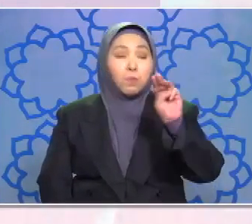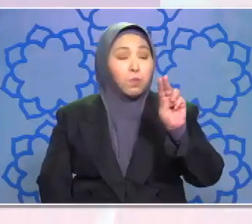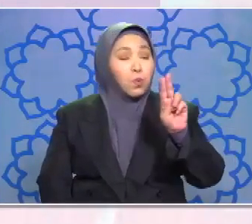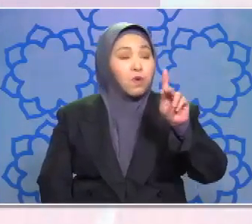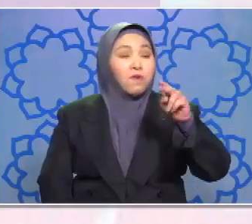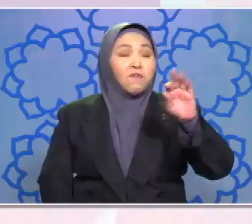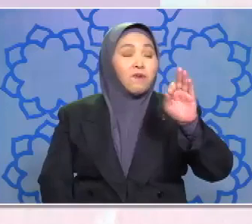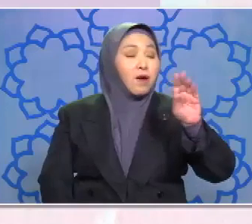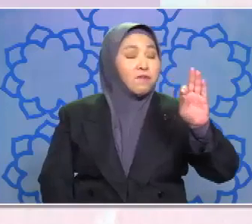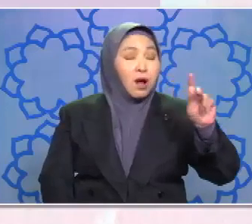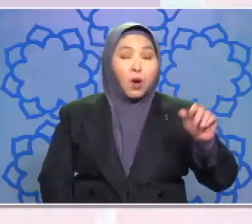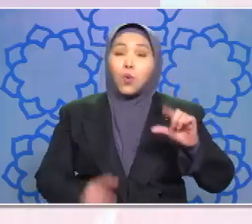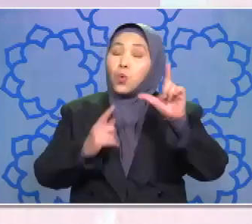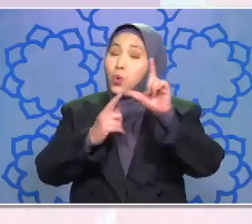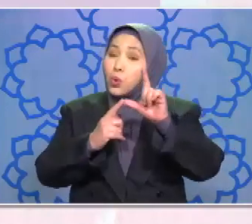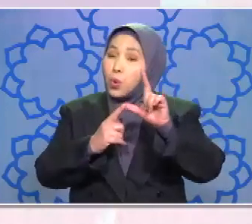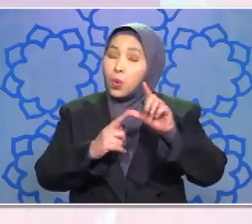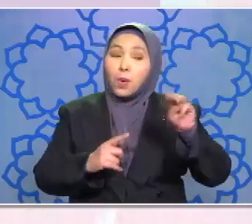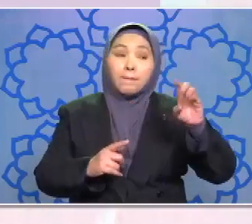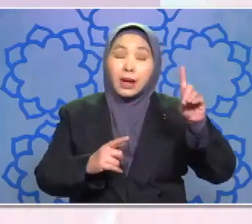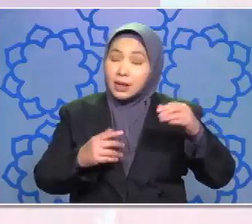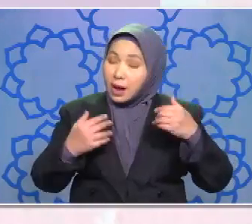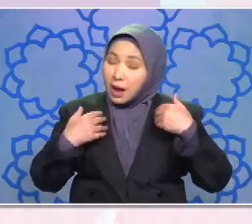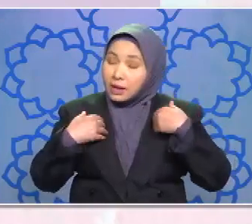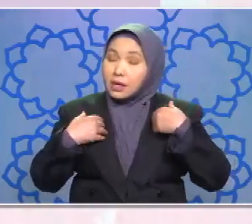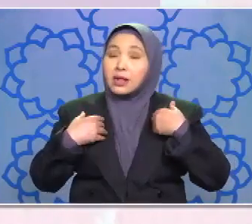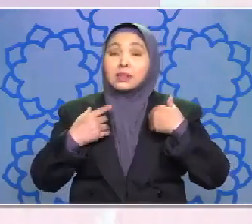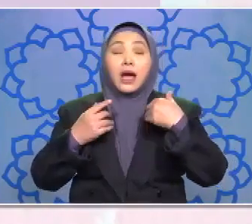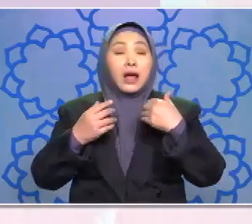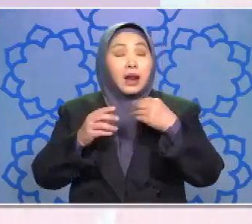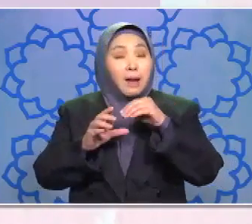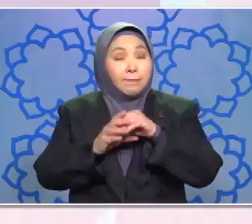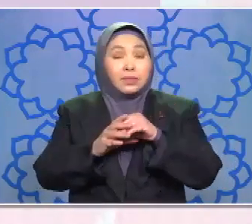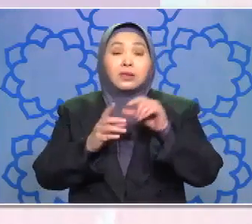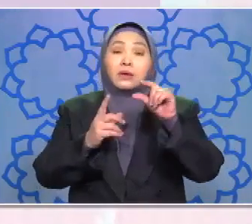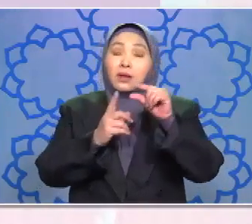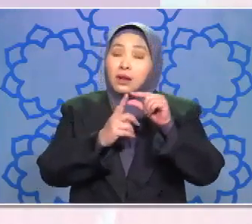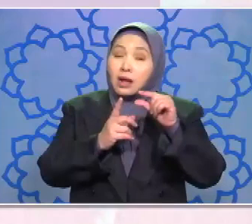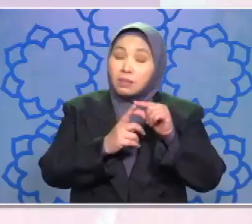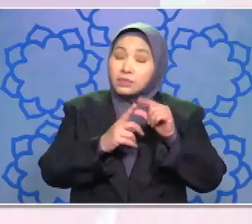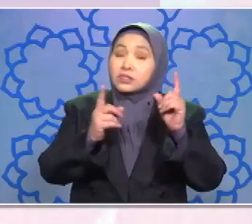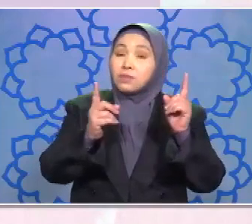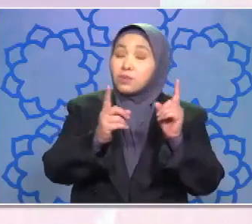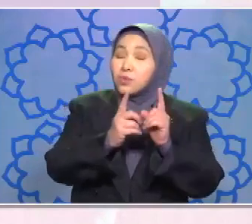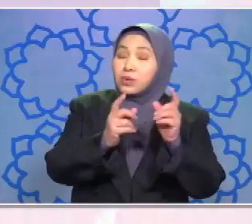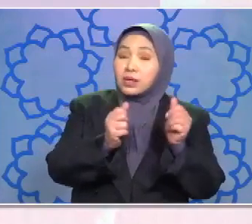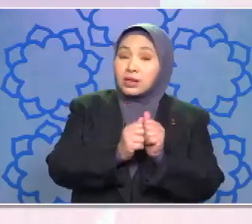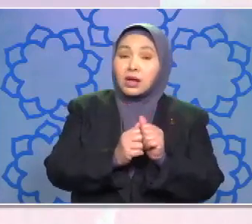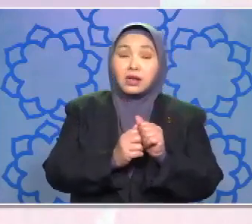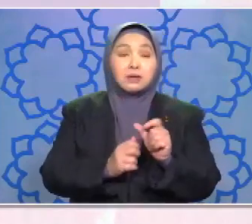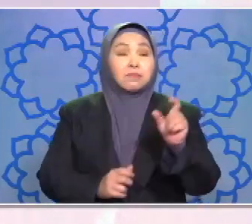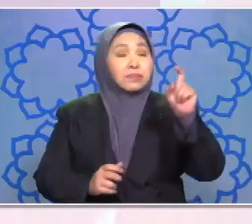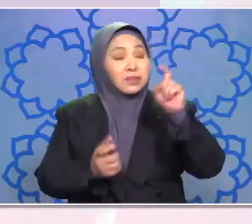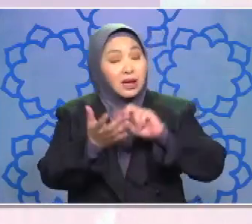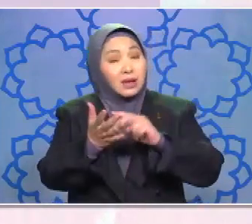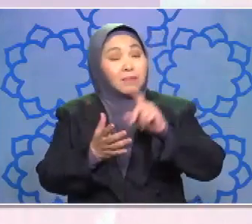iaitu huruf mad yang terdapat pada kalimah Al-Quran bertemu sukun asli dan huruf sukun asli